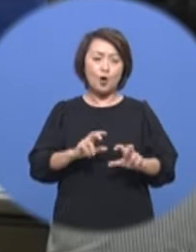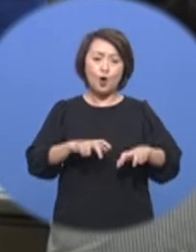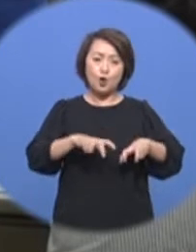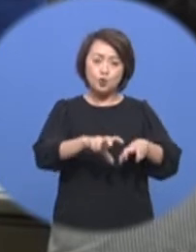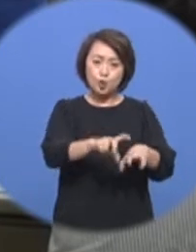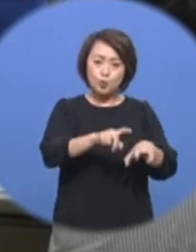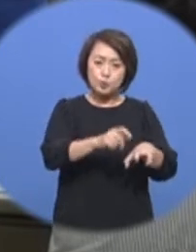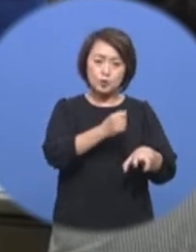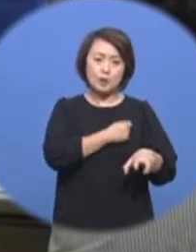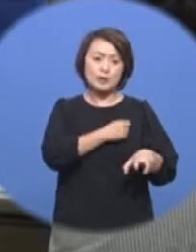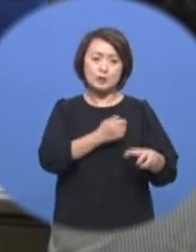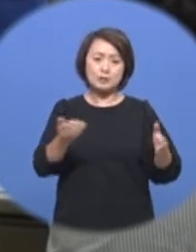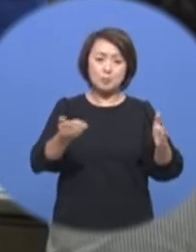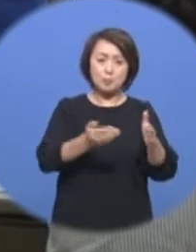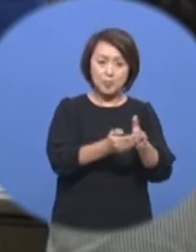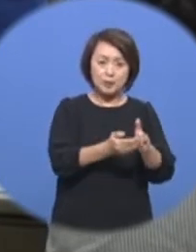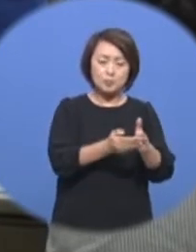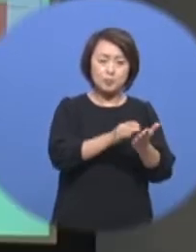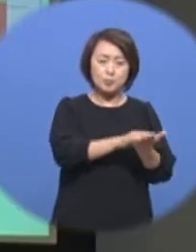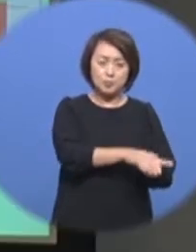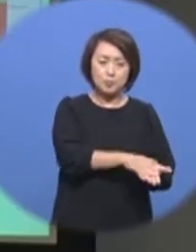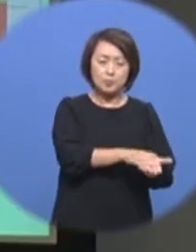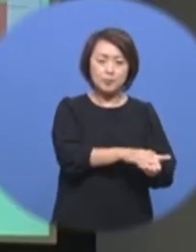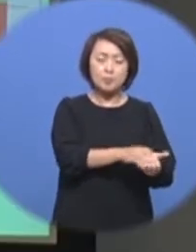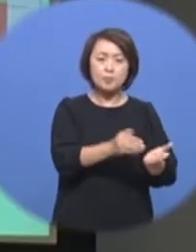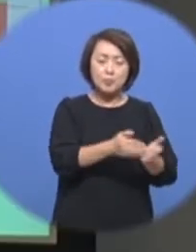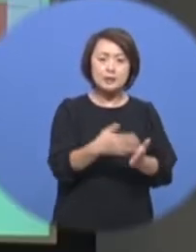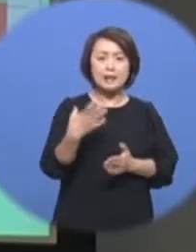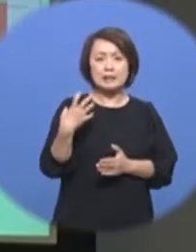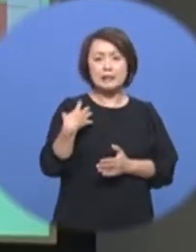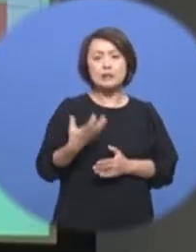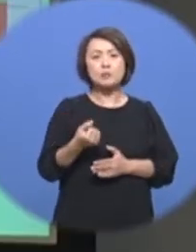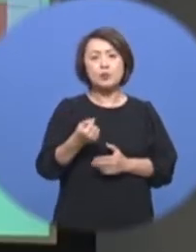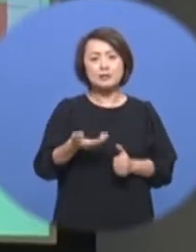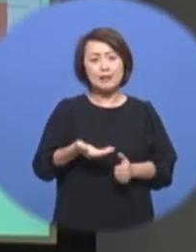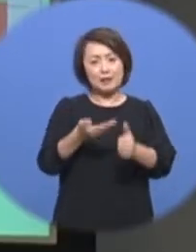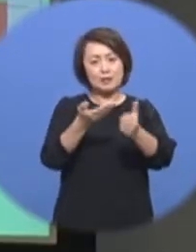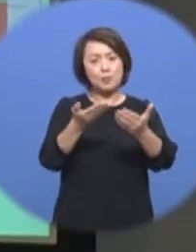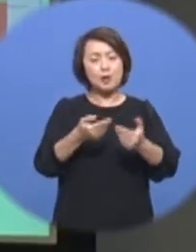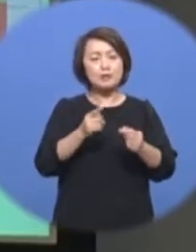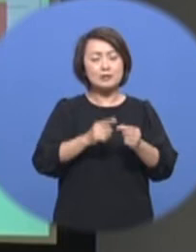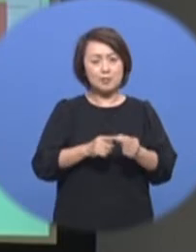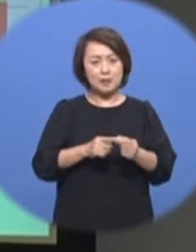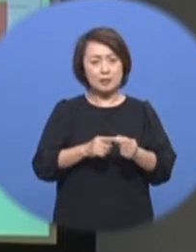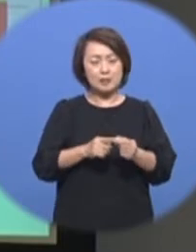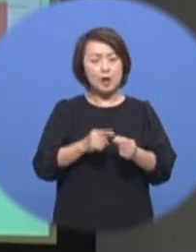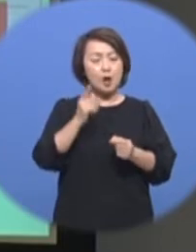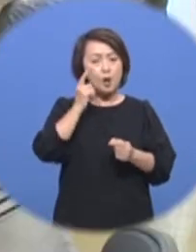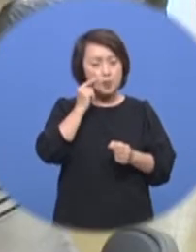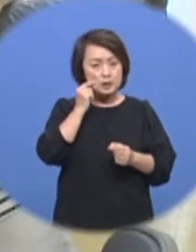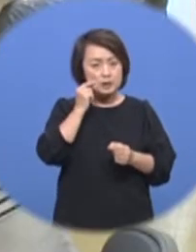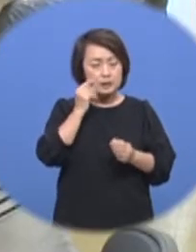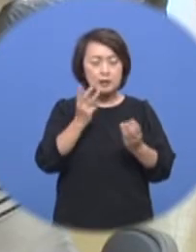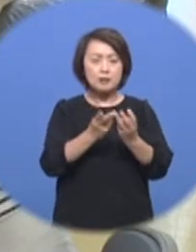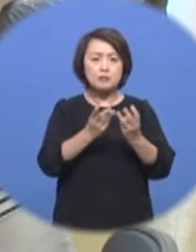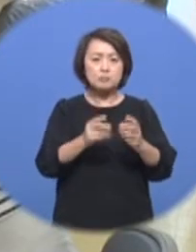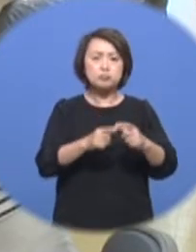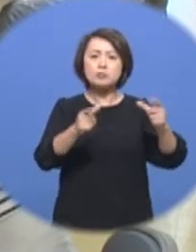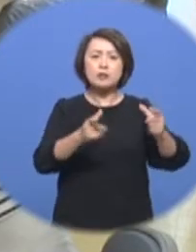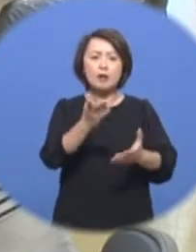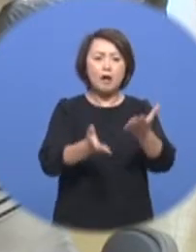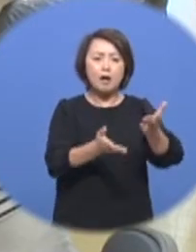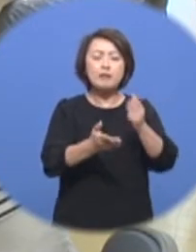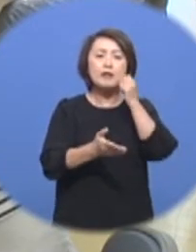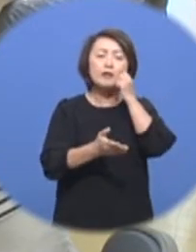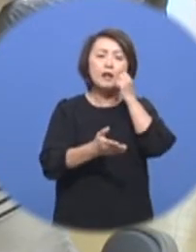の命が尽きるまで責任を持って飼っていただくためにも、十分なお世話ができないような数に増えてしまうようなことがない